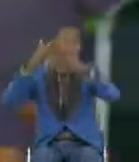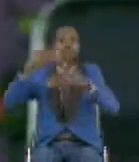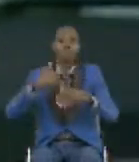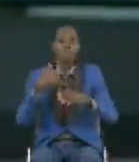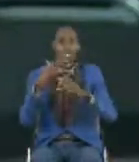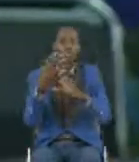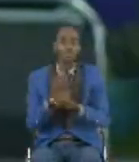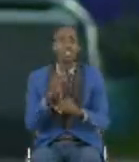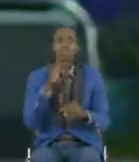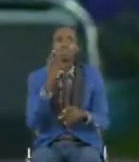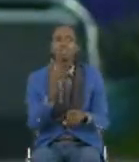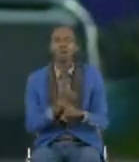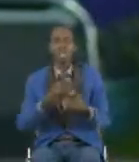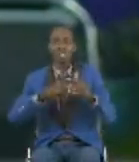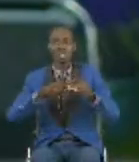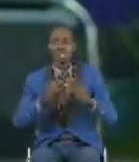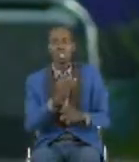c'est juste une plateforme